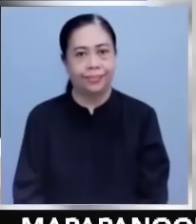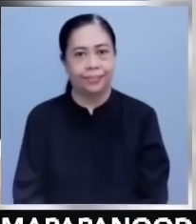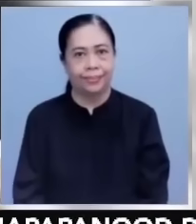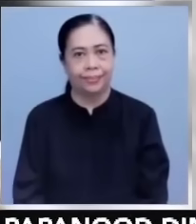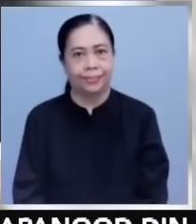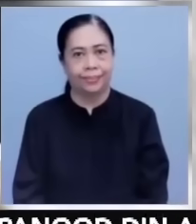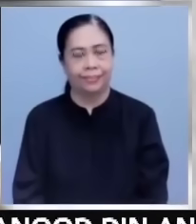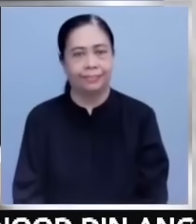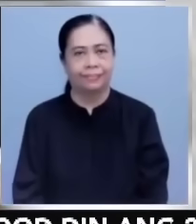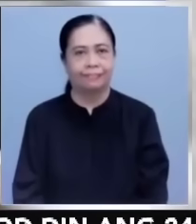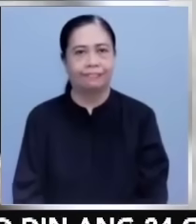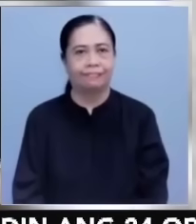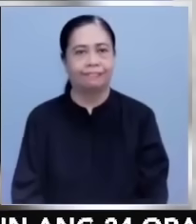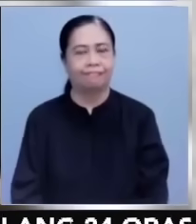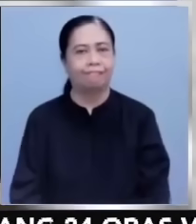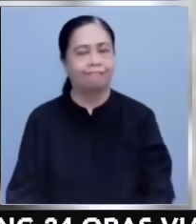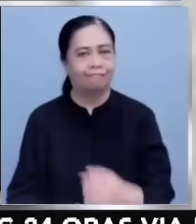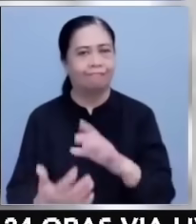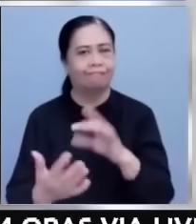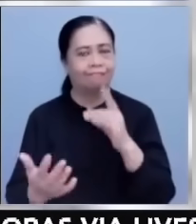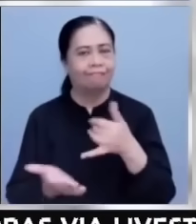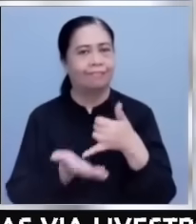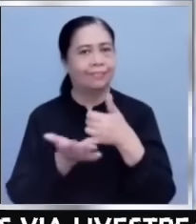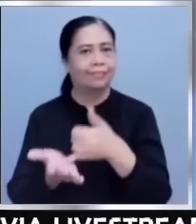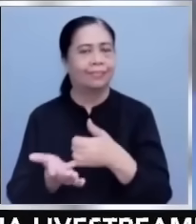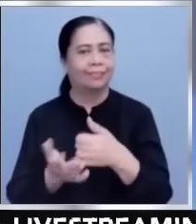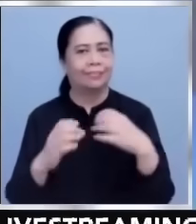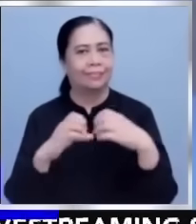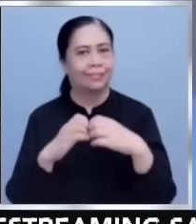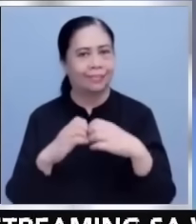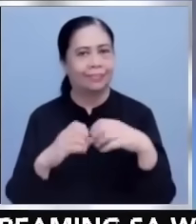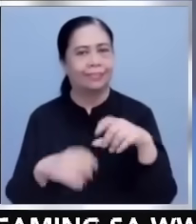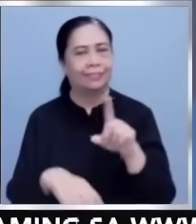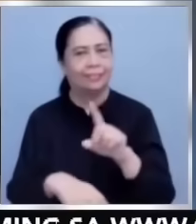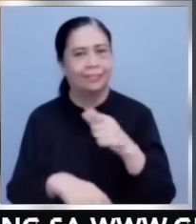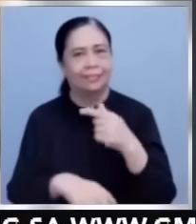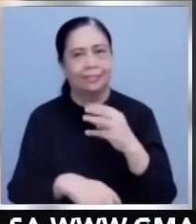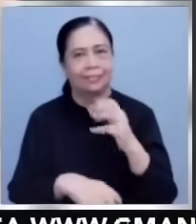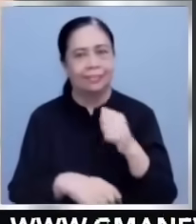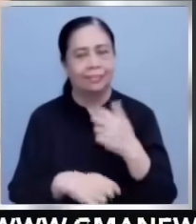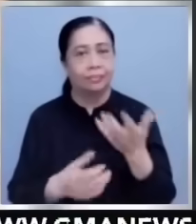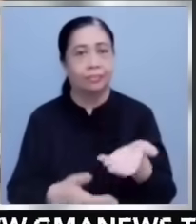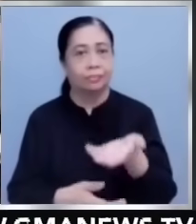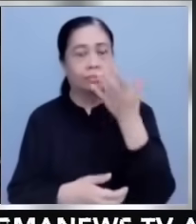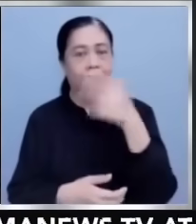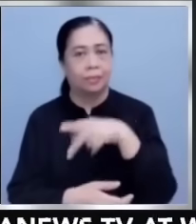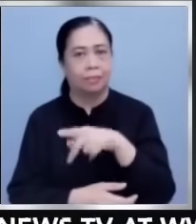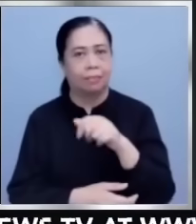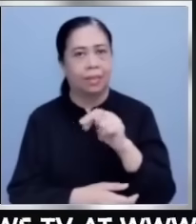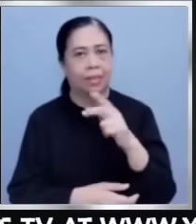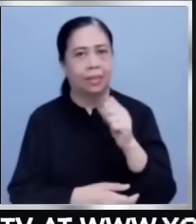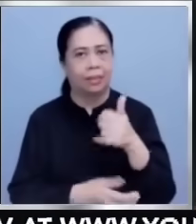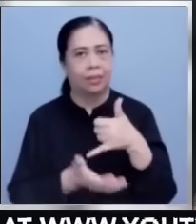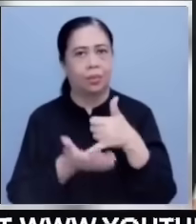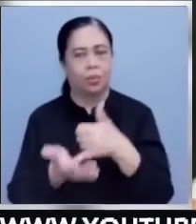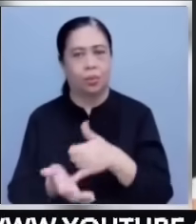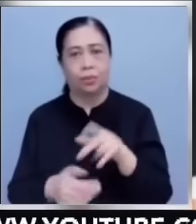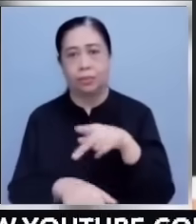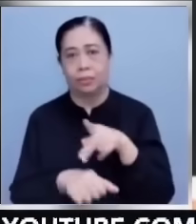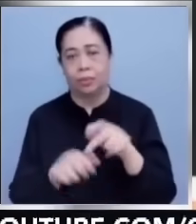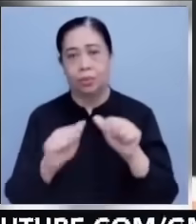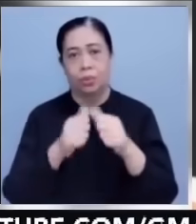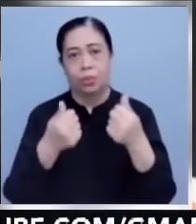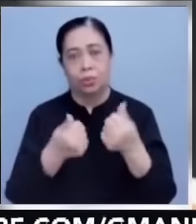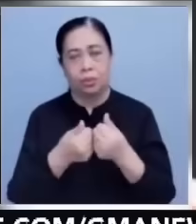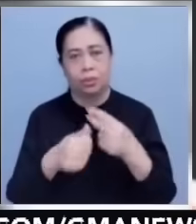Hinirang na Media Network of the Year ang GMA Network Incorporated sa prestigyosong Panata Awards ng Philippine Association of